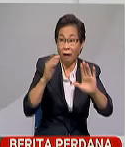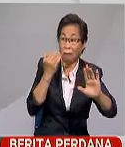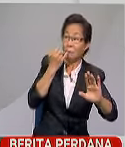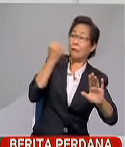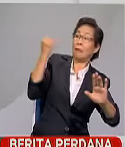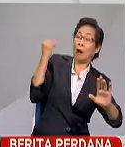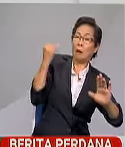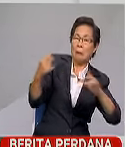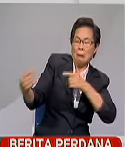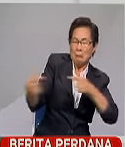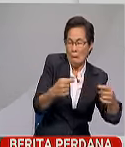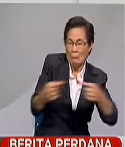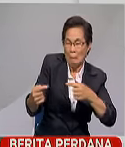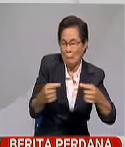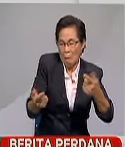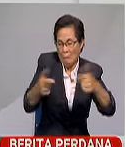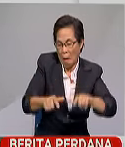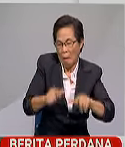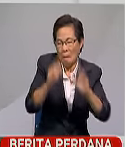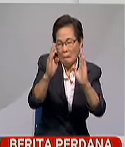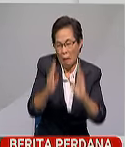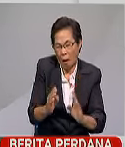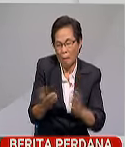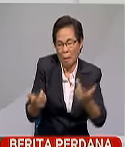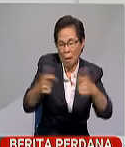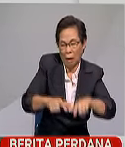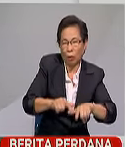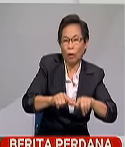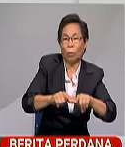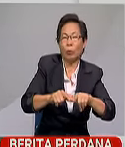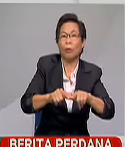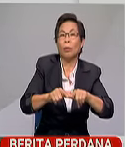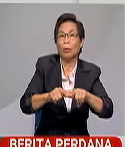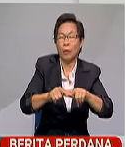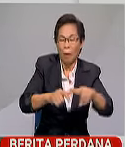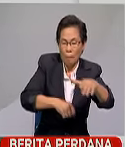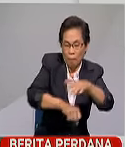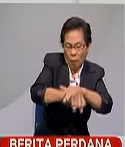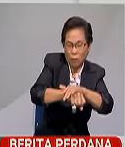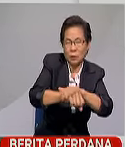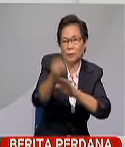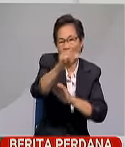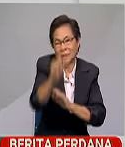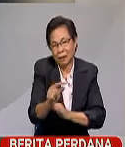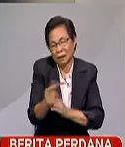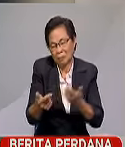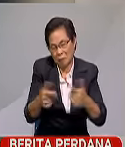insiden perkauman terbaru yang membelenggu dunia bola sepak Itali.